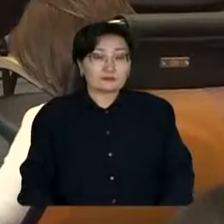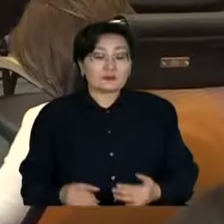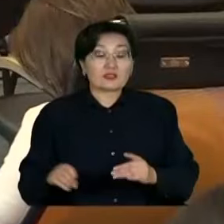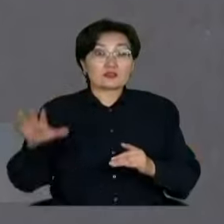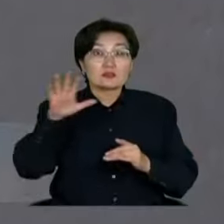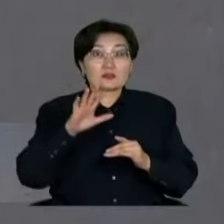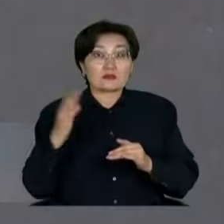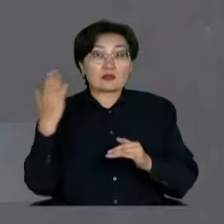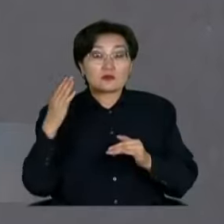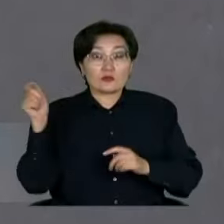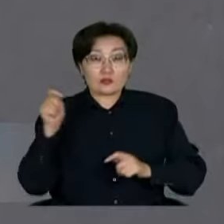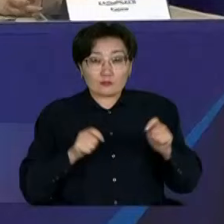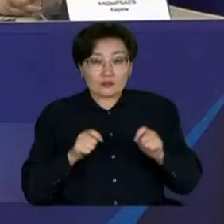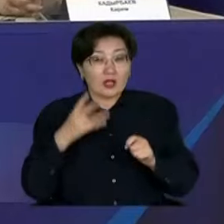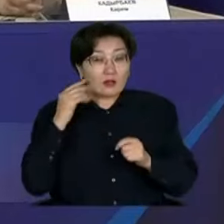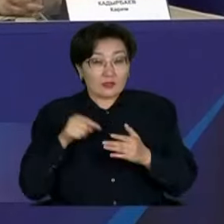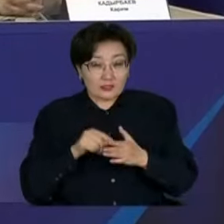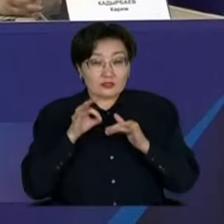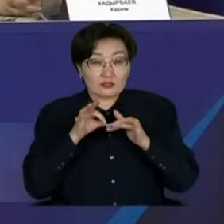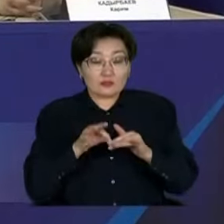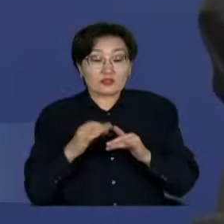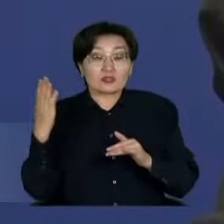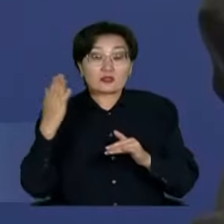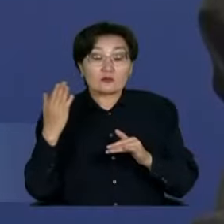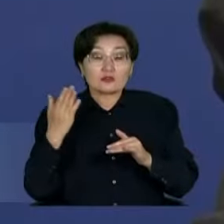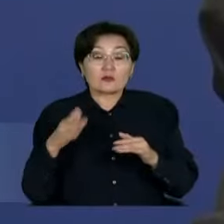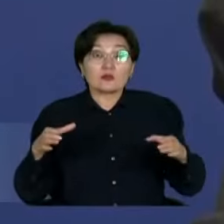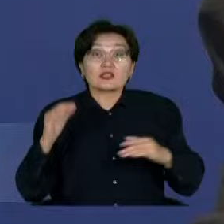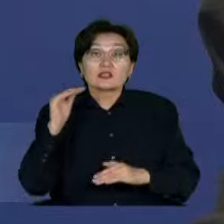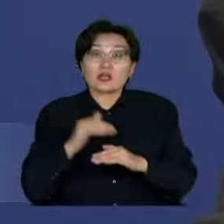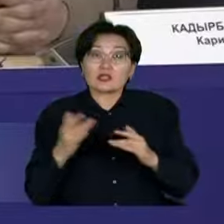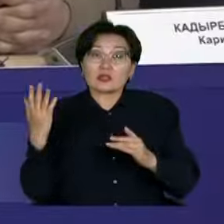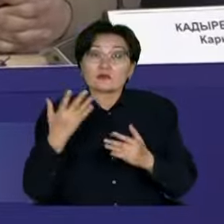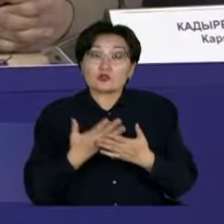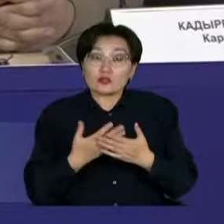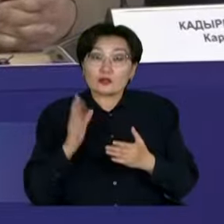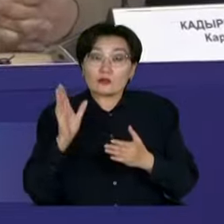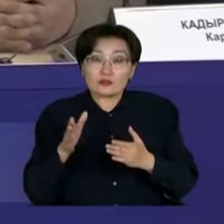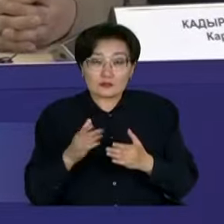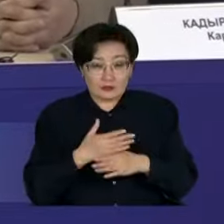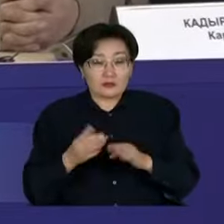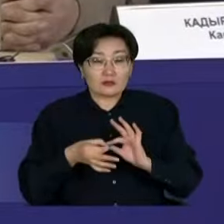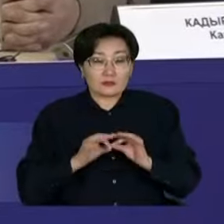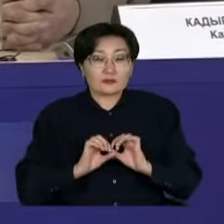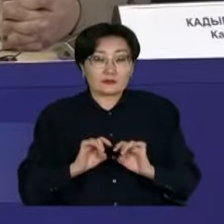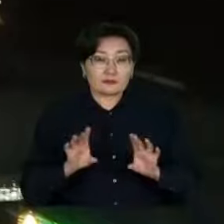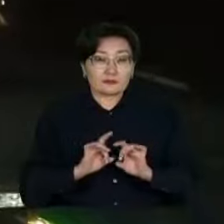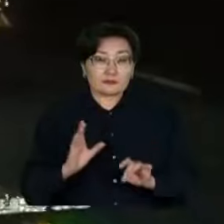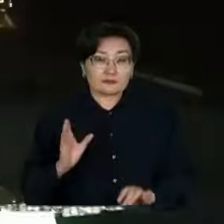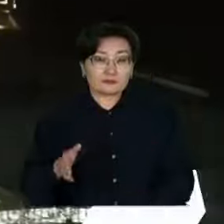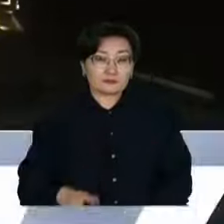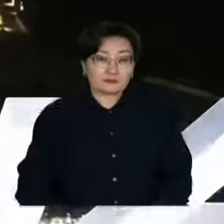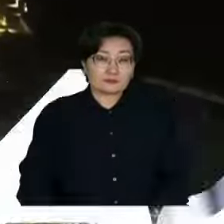Еуразия кинофестивалі биыл Алматыда өтеді. Киноиндустрия кешінде қандай фильмдер көрсетілмек сәлден соң.